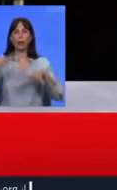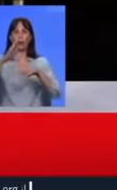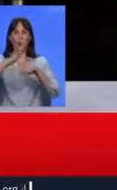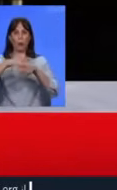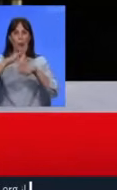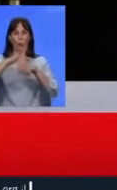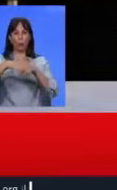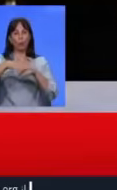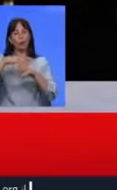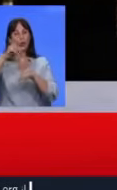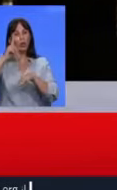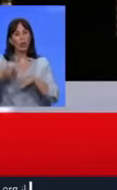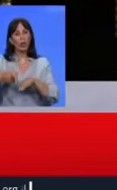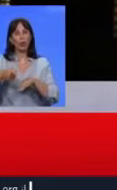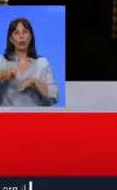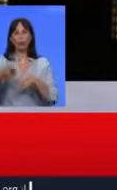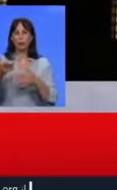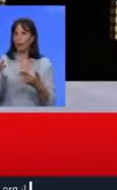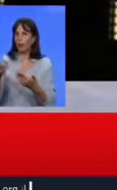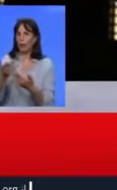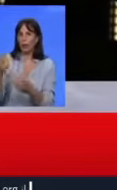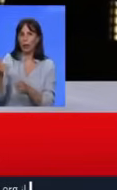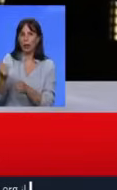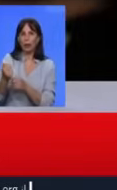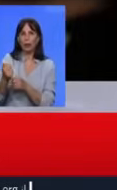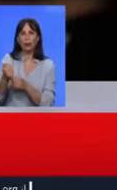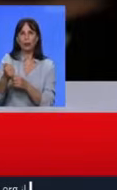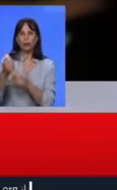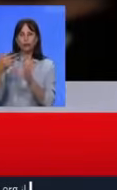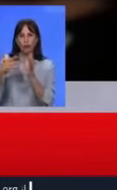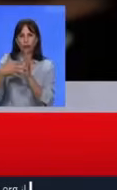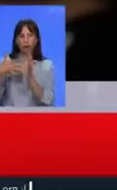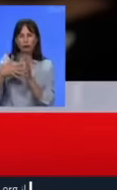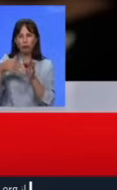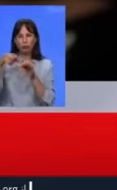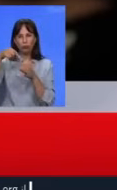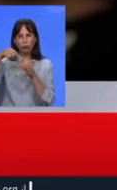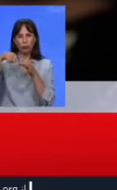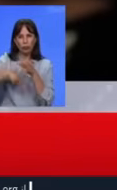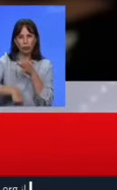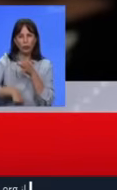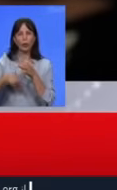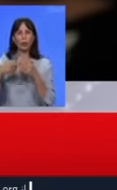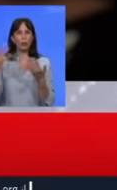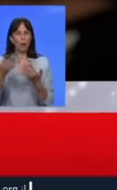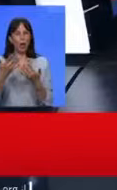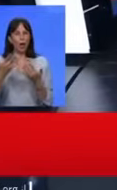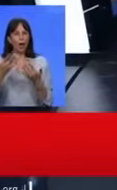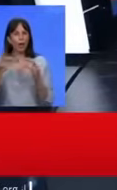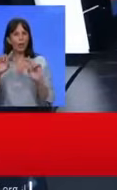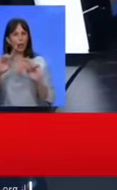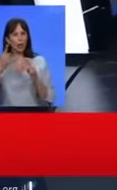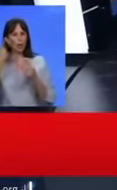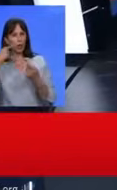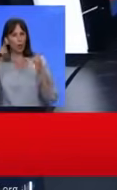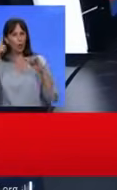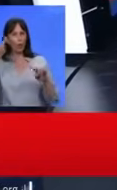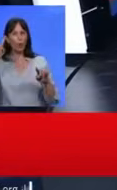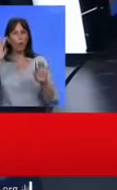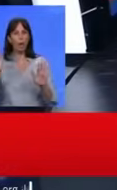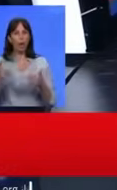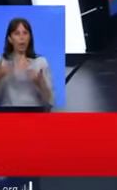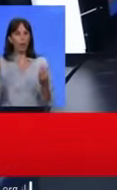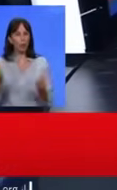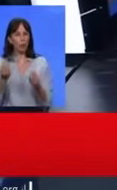שצריכים בעצם לסרוק אותו במסרקות ברזל. אילתרו פה מהר מהר איזה משהו כדי... אני לא יודע